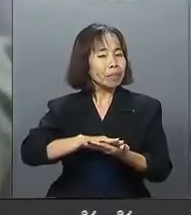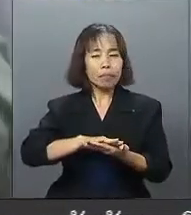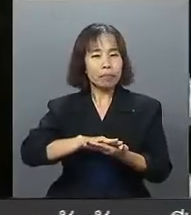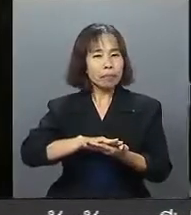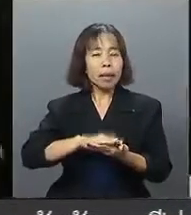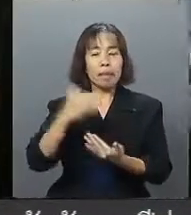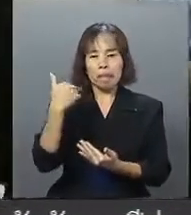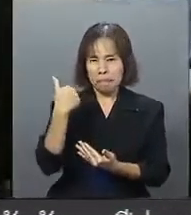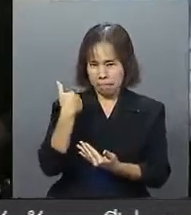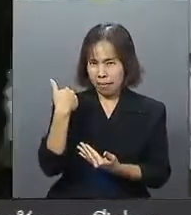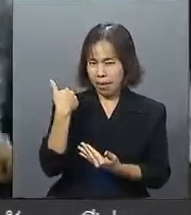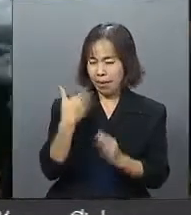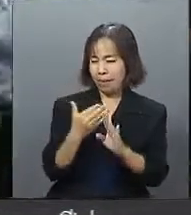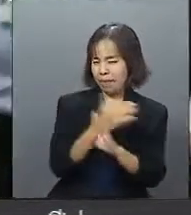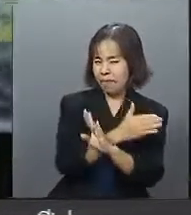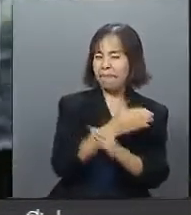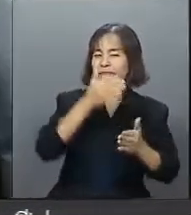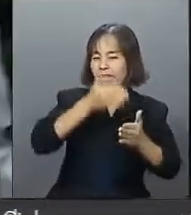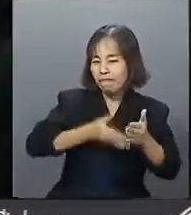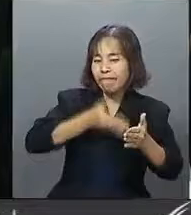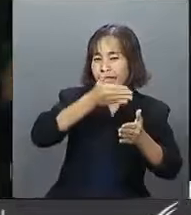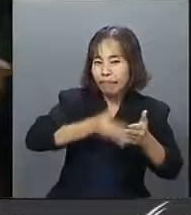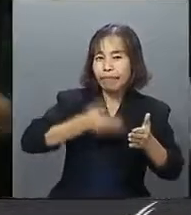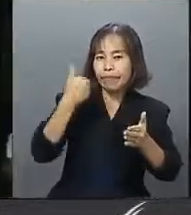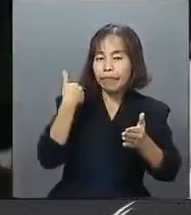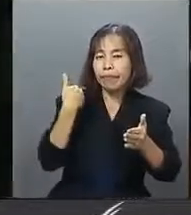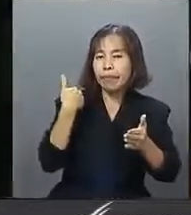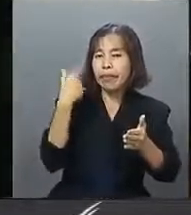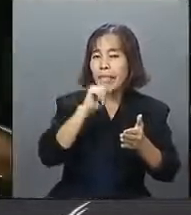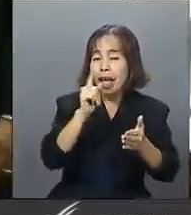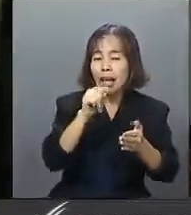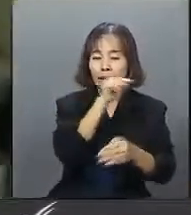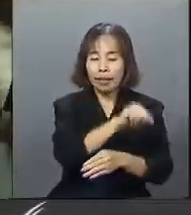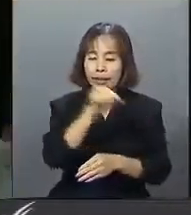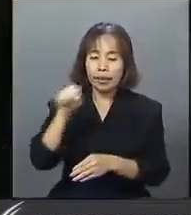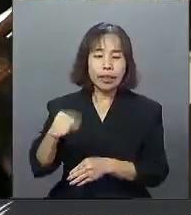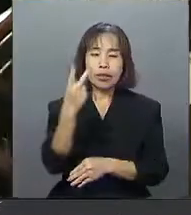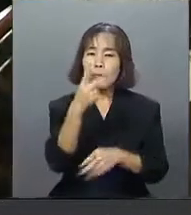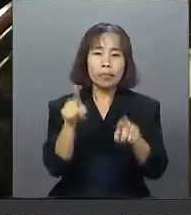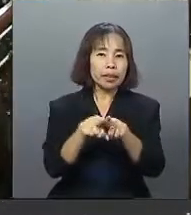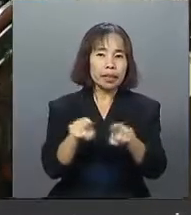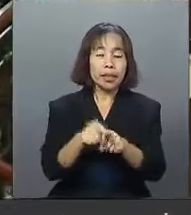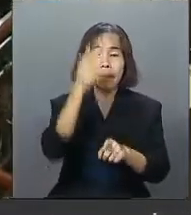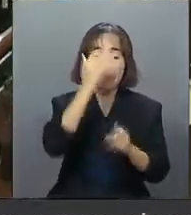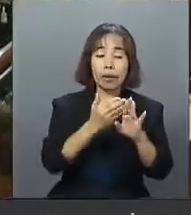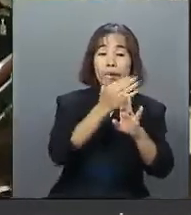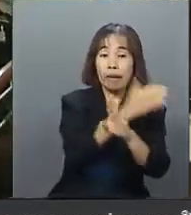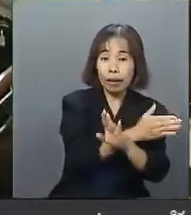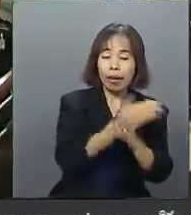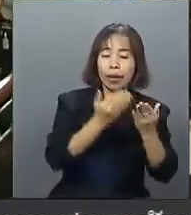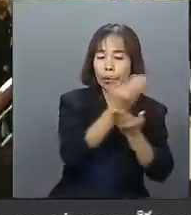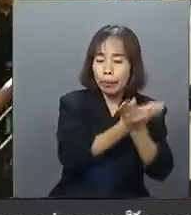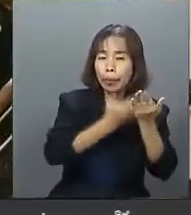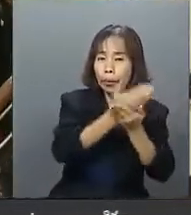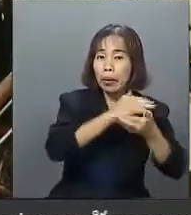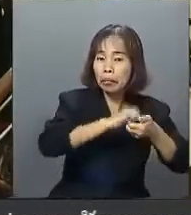ยอมรับว่ามีอุปสรรคให้ต้องเผชิญกันอยู่บ้างทั้ง2เวทีก่อนหน้านี้การพูดคุยปรองดองเกิดภาพสะท้อนเหมือนจะ